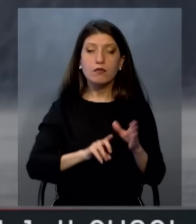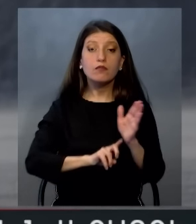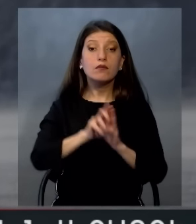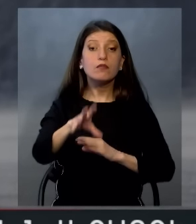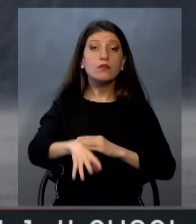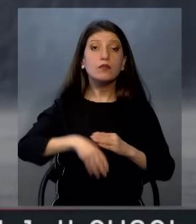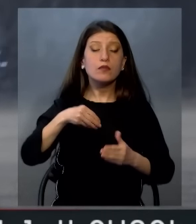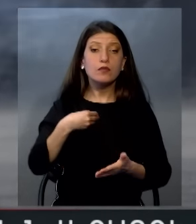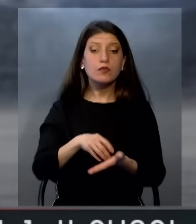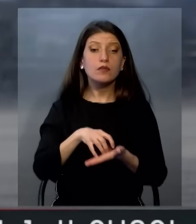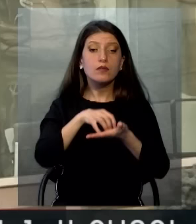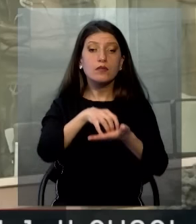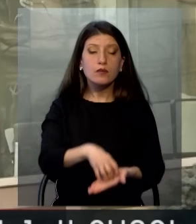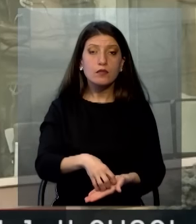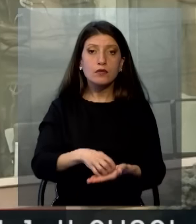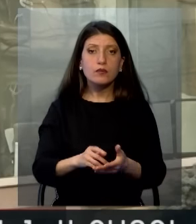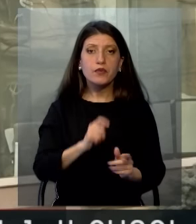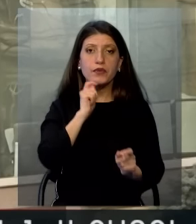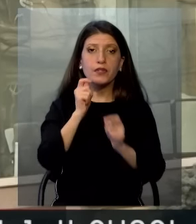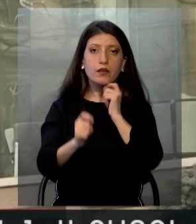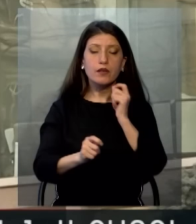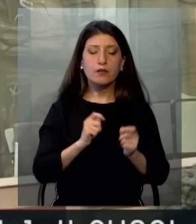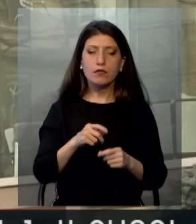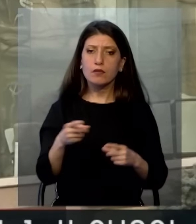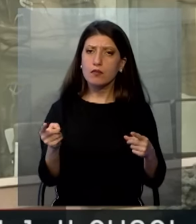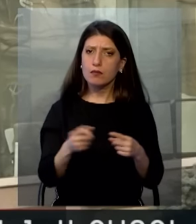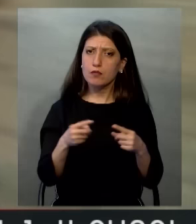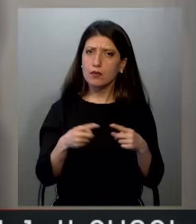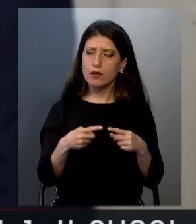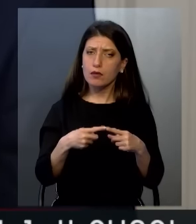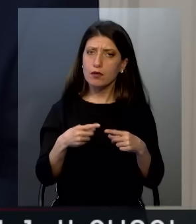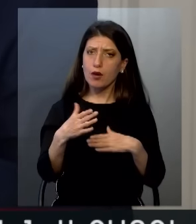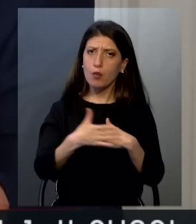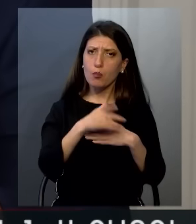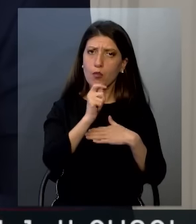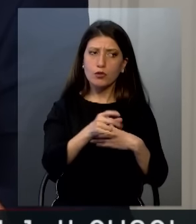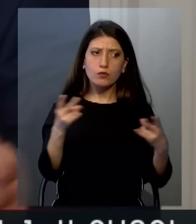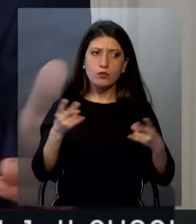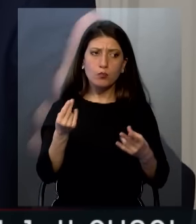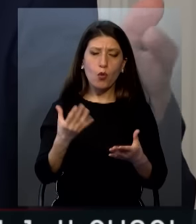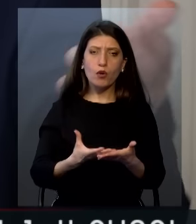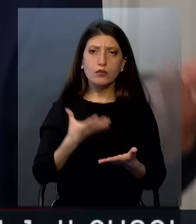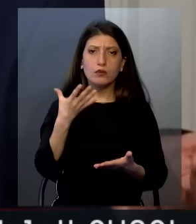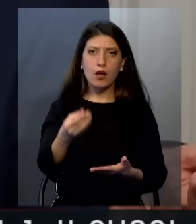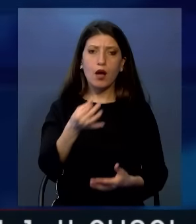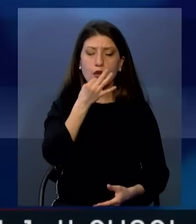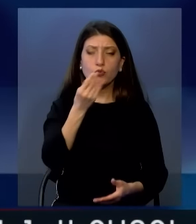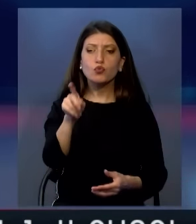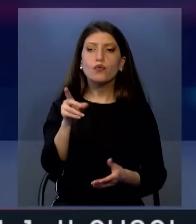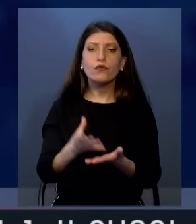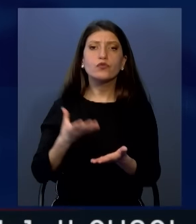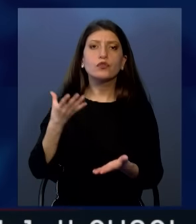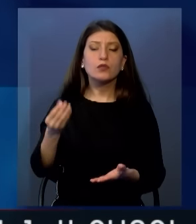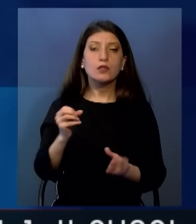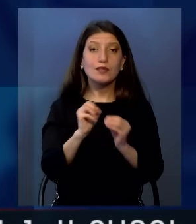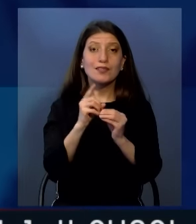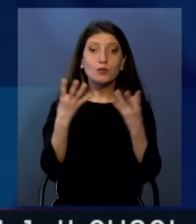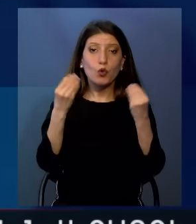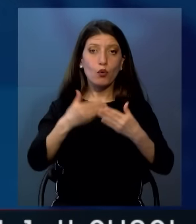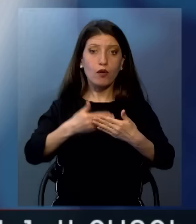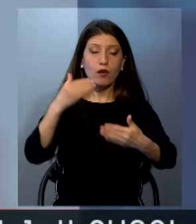հիմնադրամի ակամա նվիրատուներ դարձնելը քրեորեն պատժելի առարկ է։ Տալիս էին գումարը, ասում էին գնա վճարի։ 11 օր